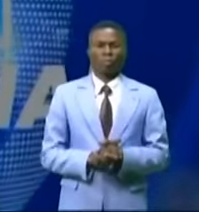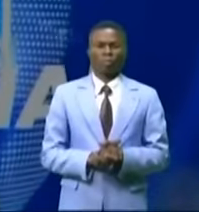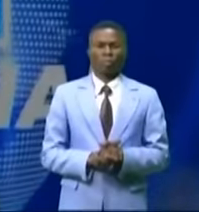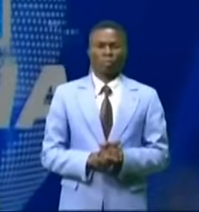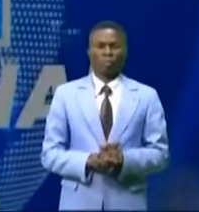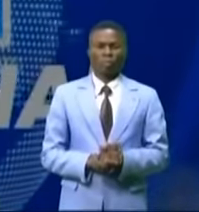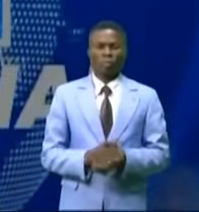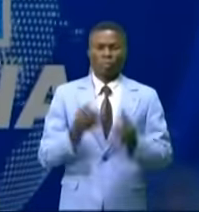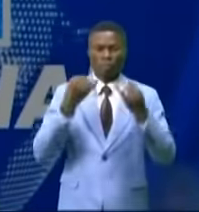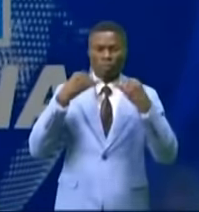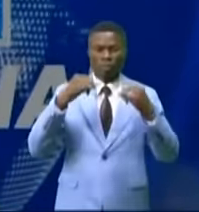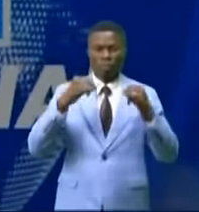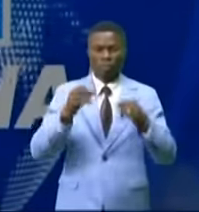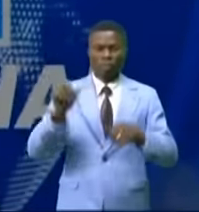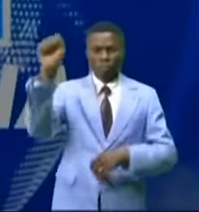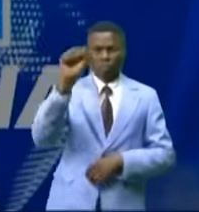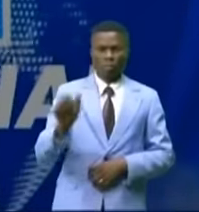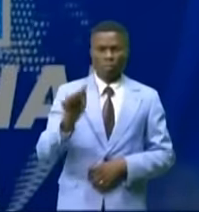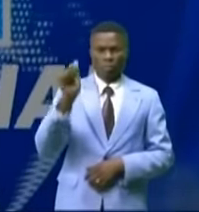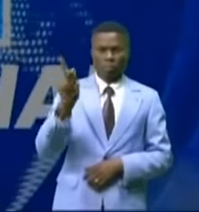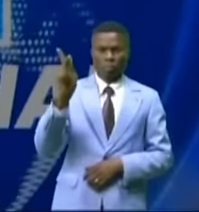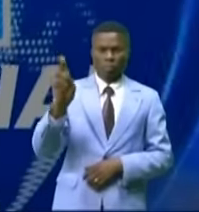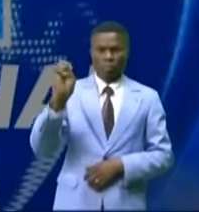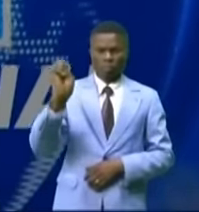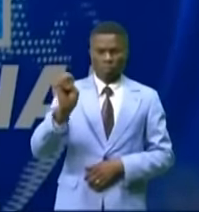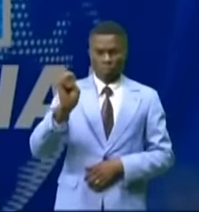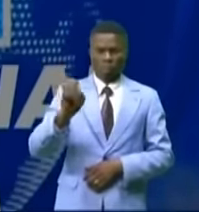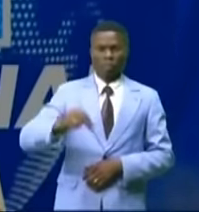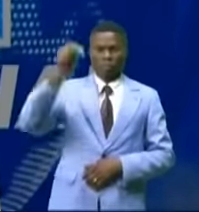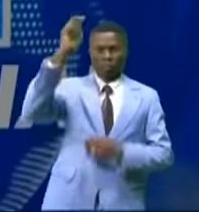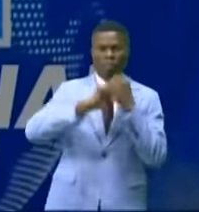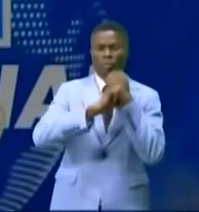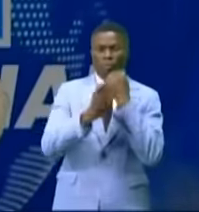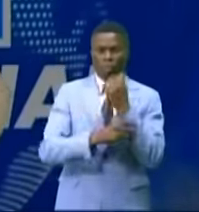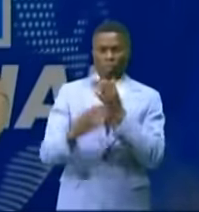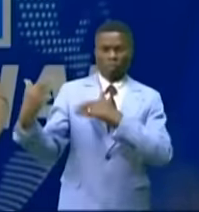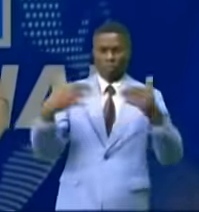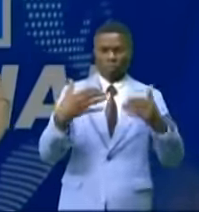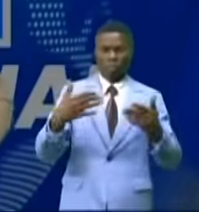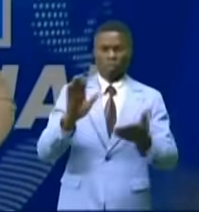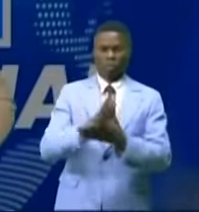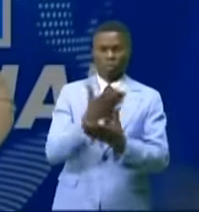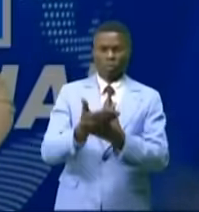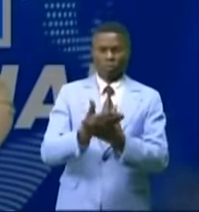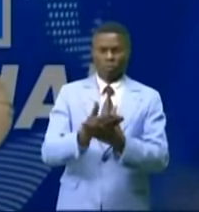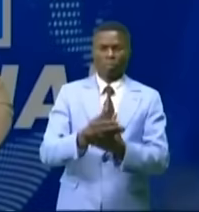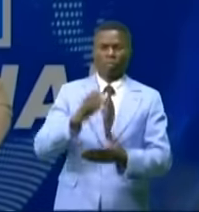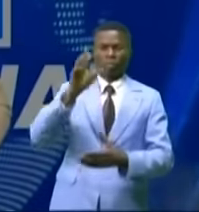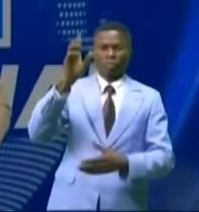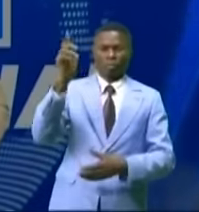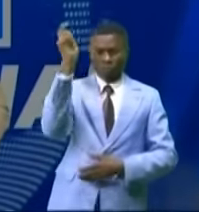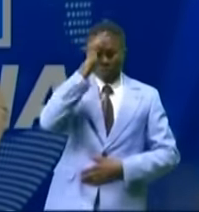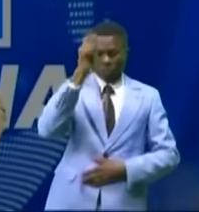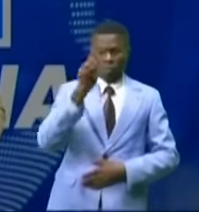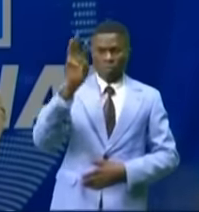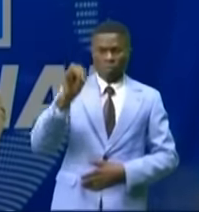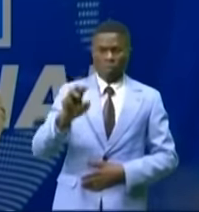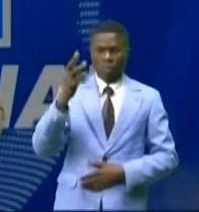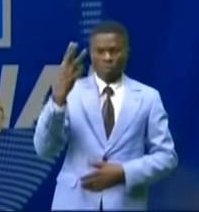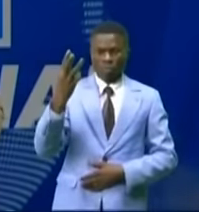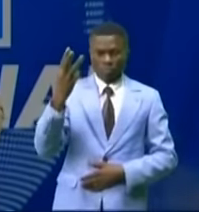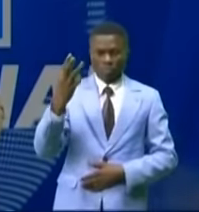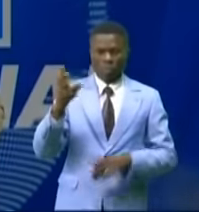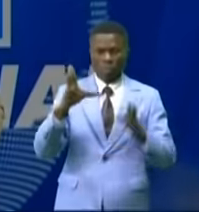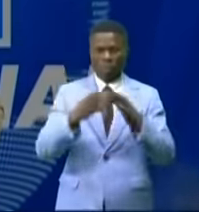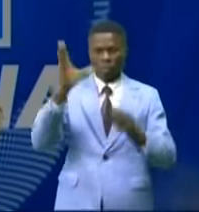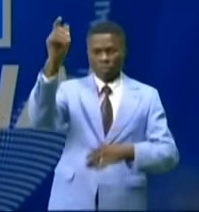Des nouvelles de Sake, au Nord Kivu. Après des affrontements entre les rebelles du M23 et les FARDC, la vie a repris son cours